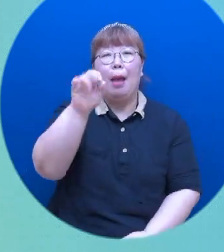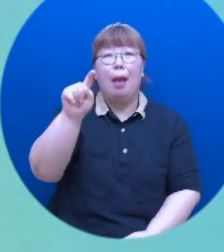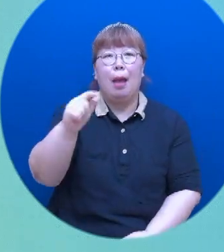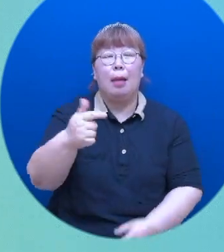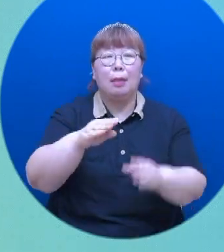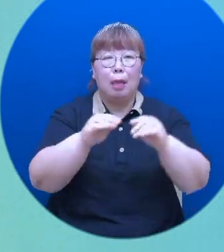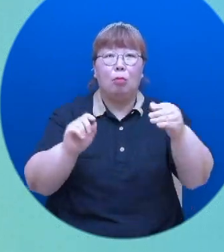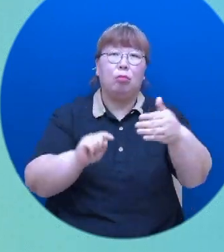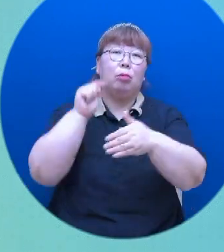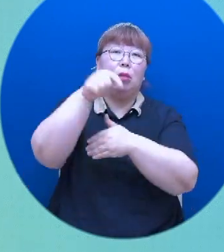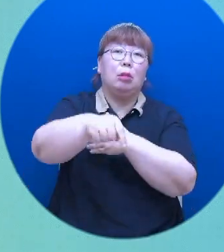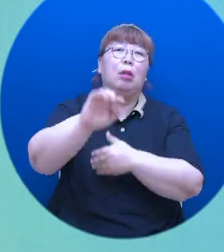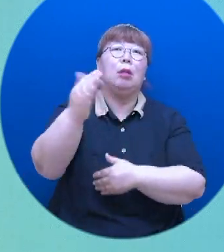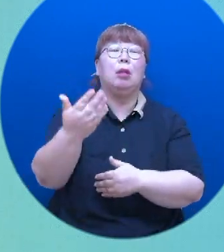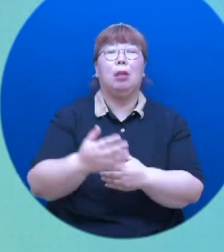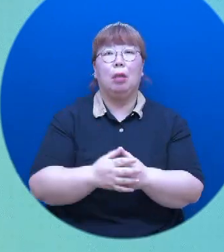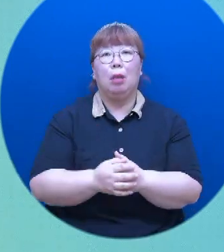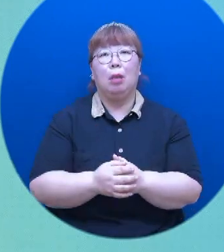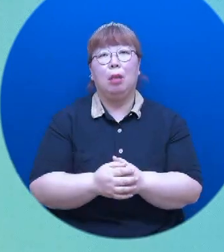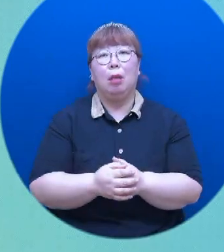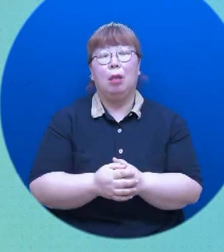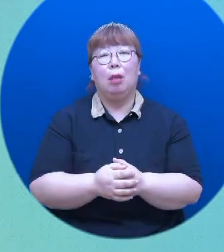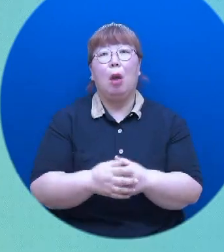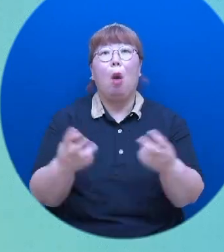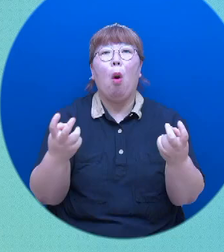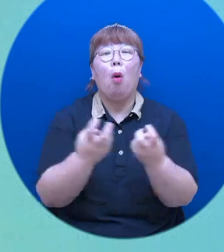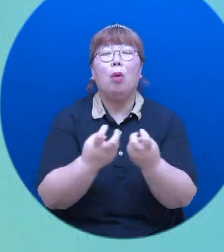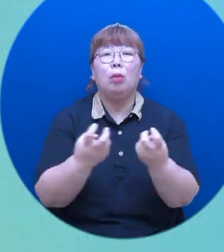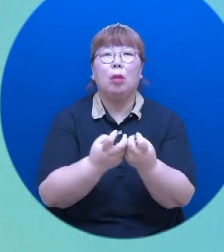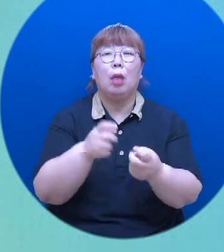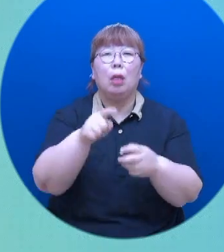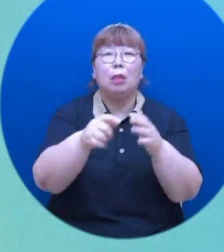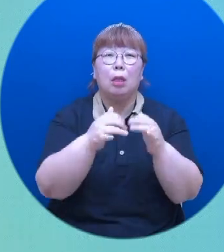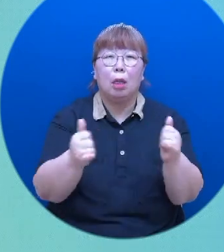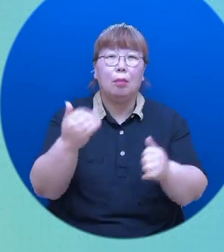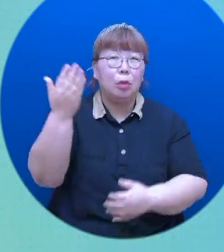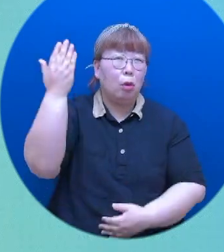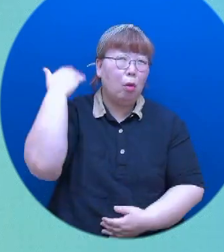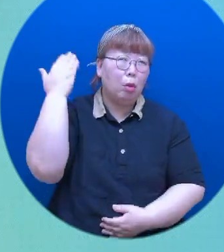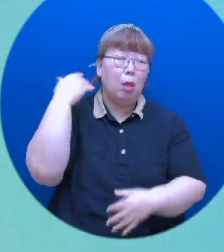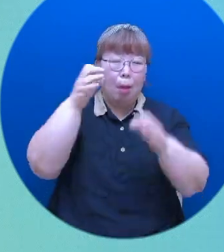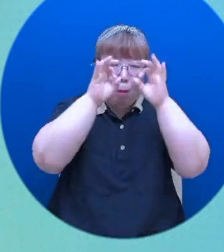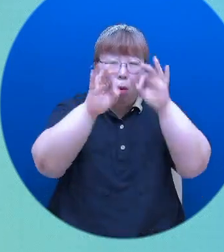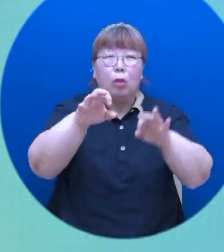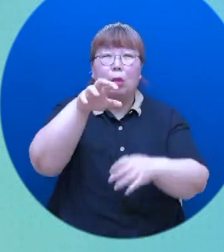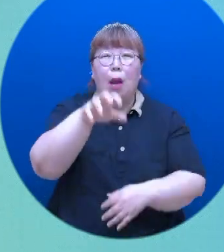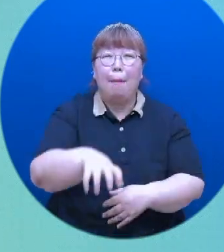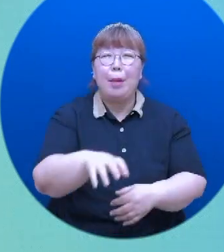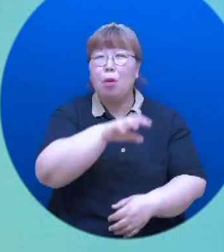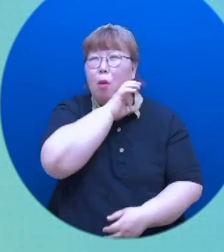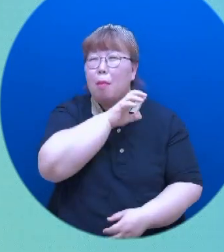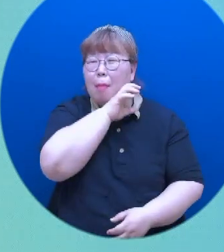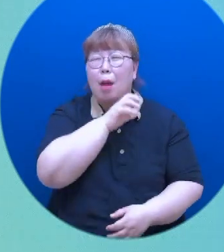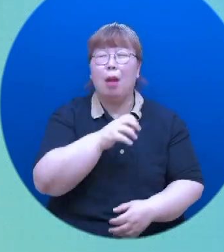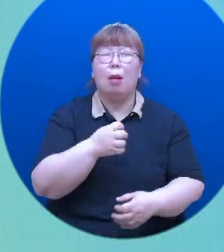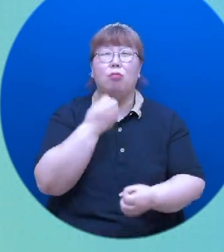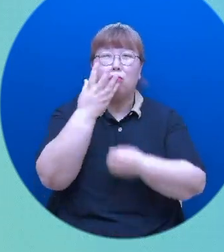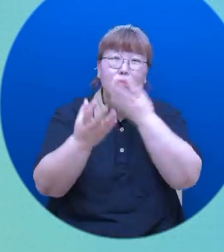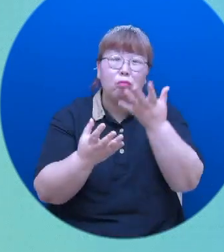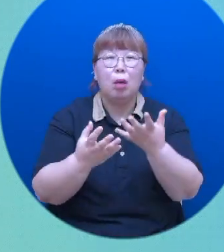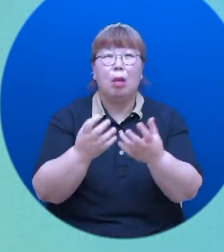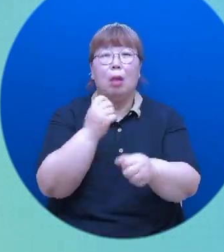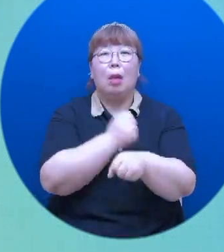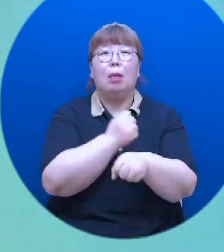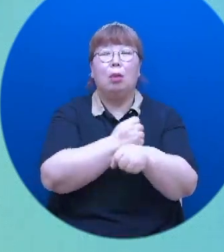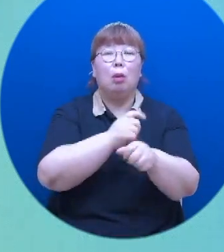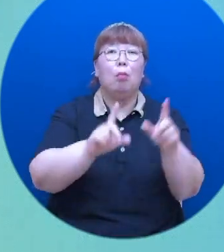보게 되잖아요. 그렇다면 어떻게 그들은 지난날에 보는 것 앞에 원망절규했던 그들이 이와